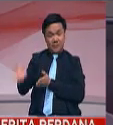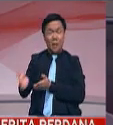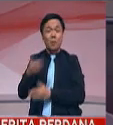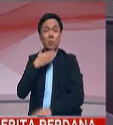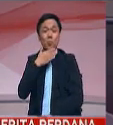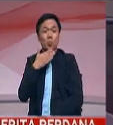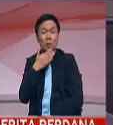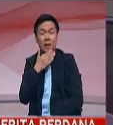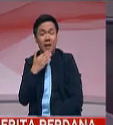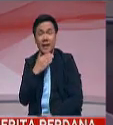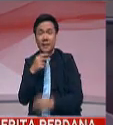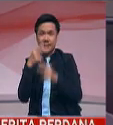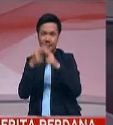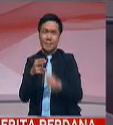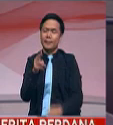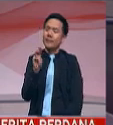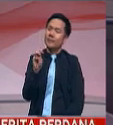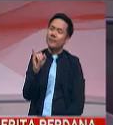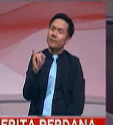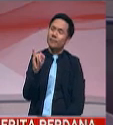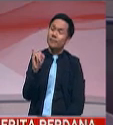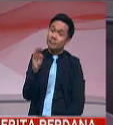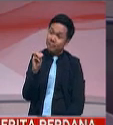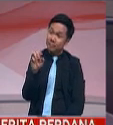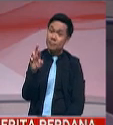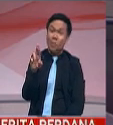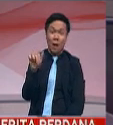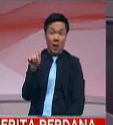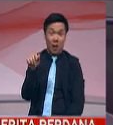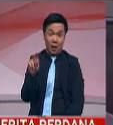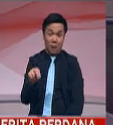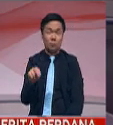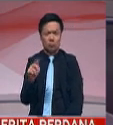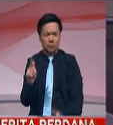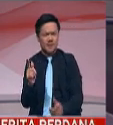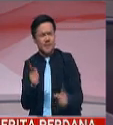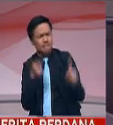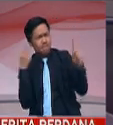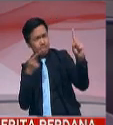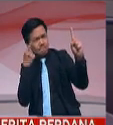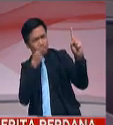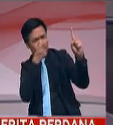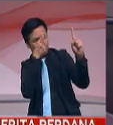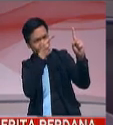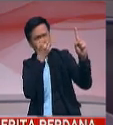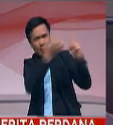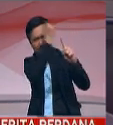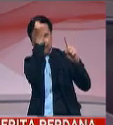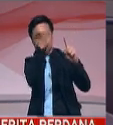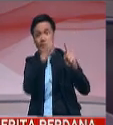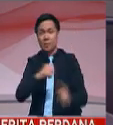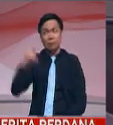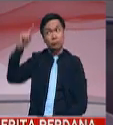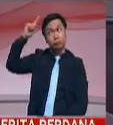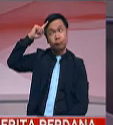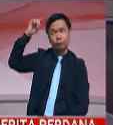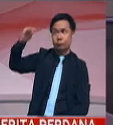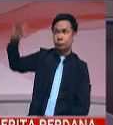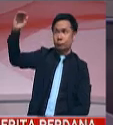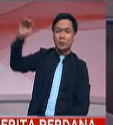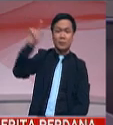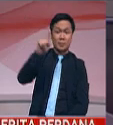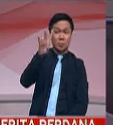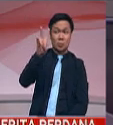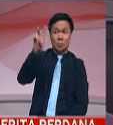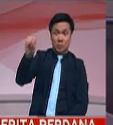muda bola sepak Muhammad Imran Abdul Rahman untuk berjaya dalam bidang itu. Berketinggian 170 cm dan bermain di